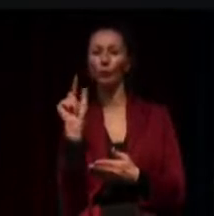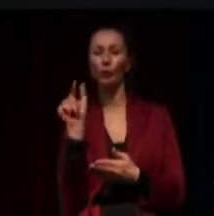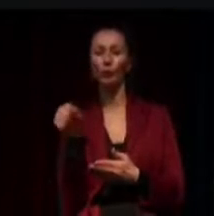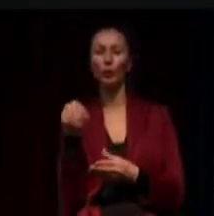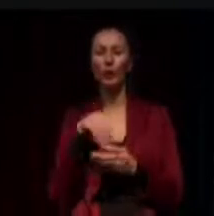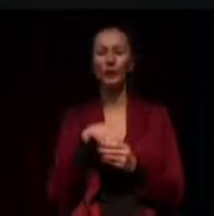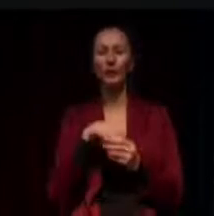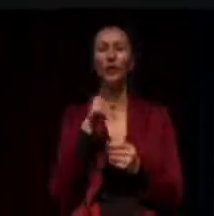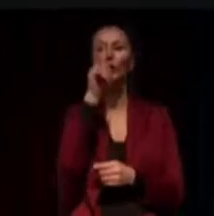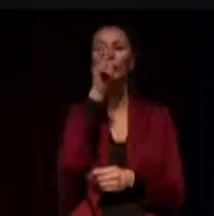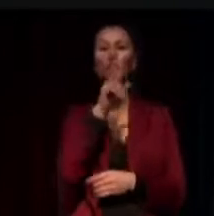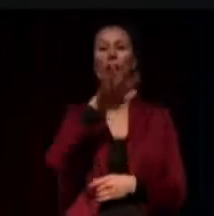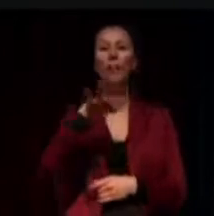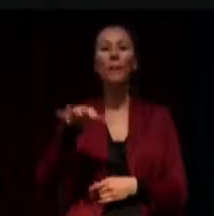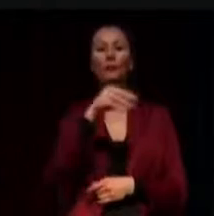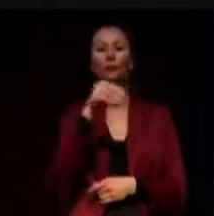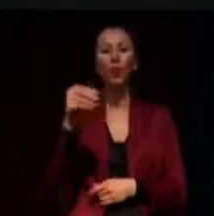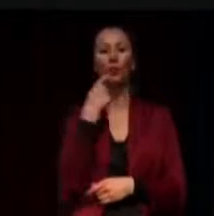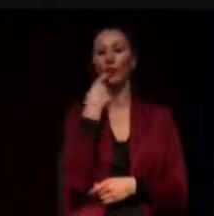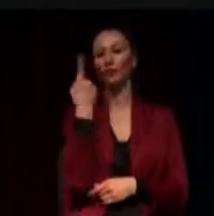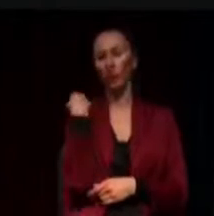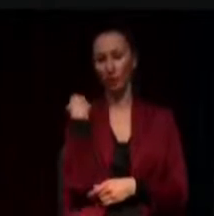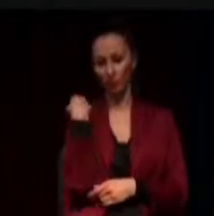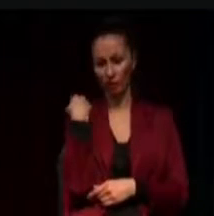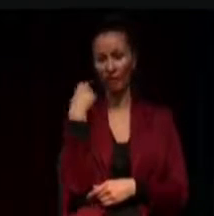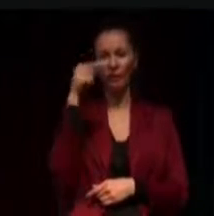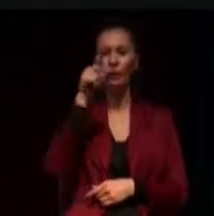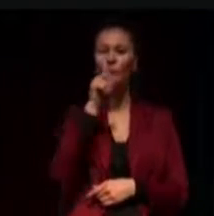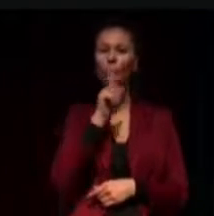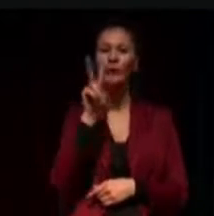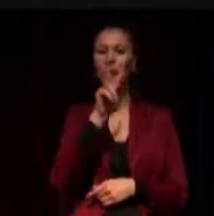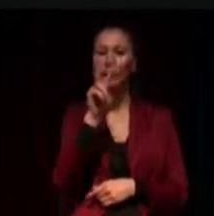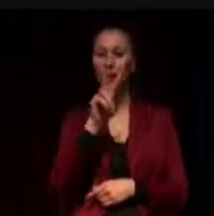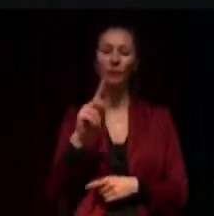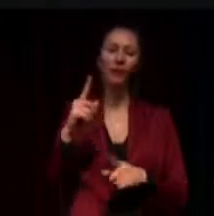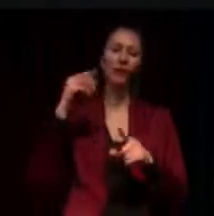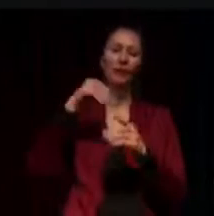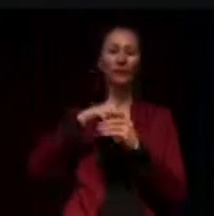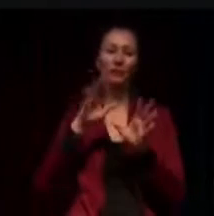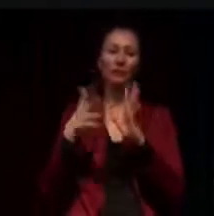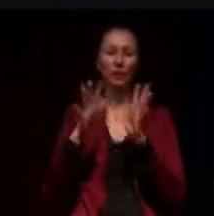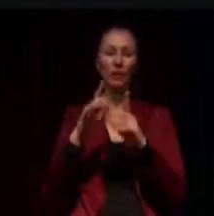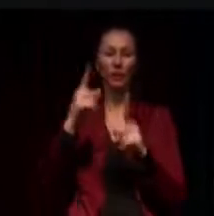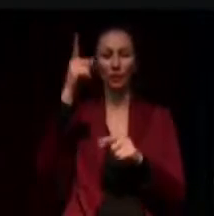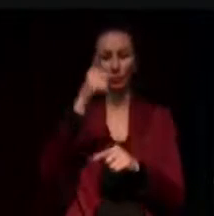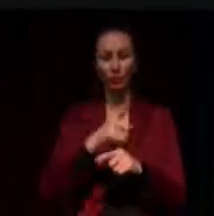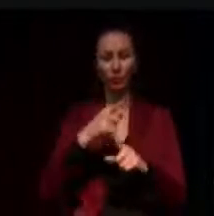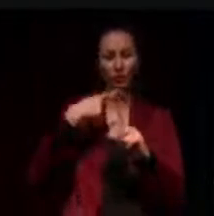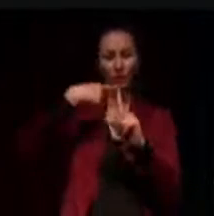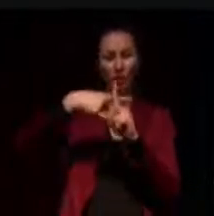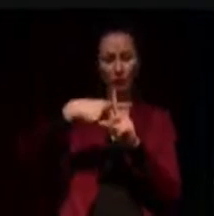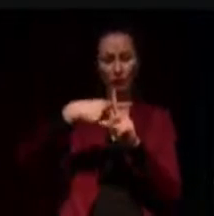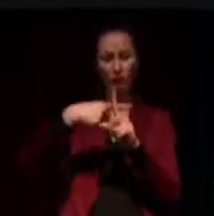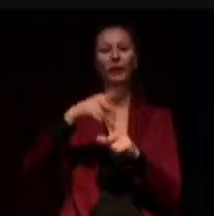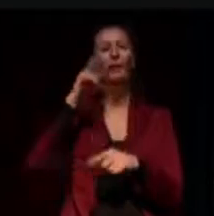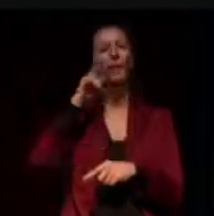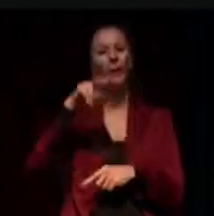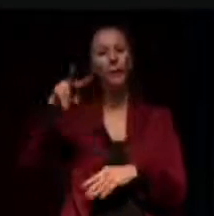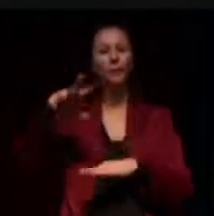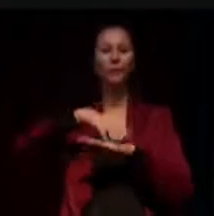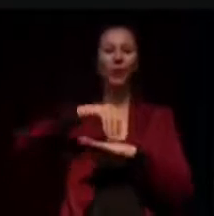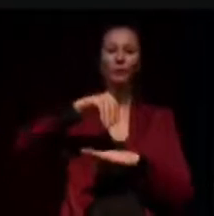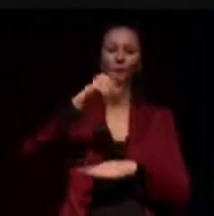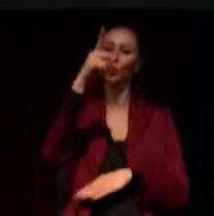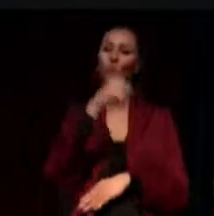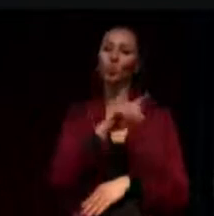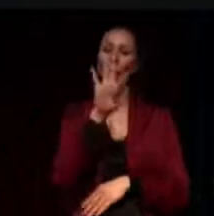yıl bu bütçe 255 milyon TL idi. %20 civarında arttı ama diğer yandan tanıtım ve temsil